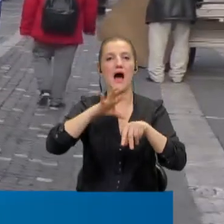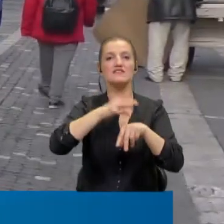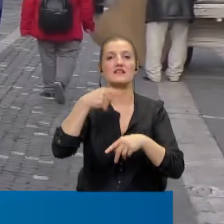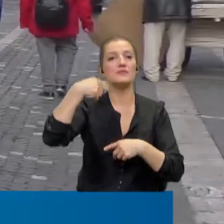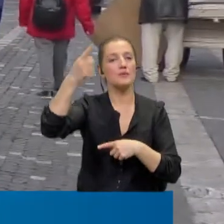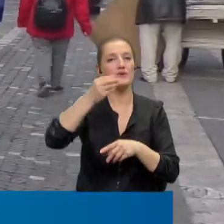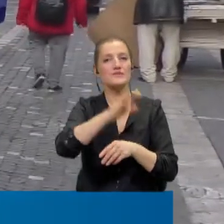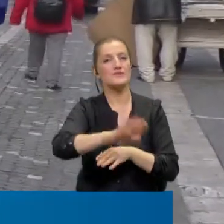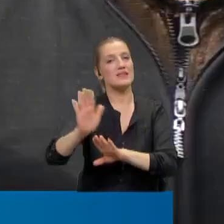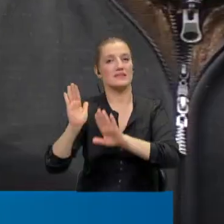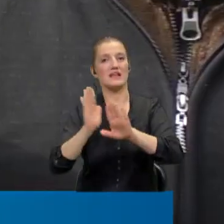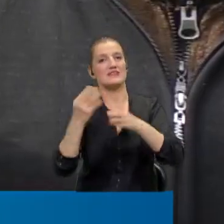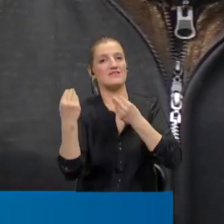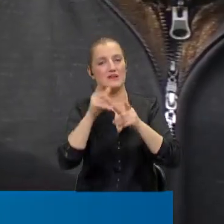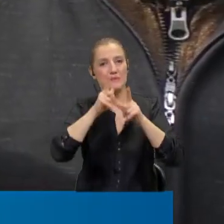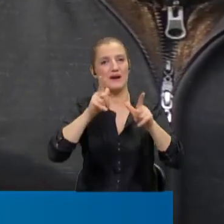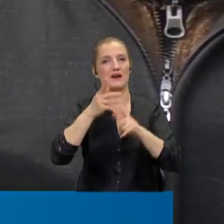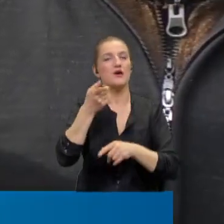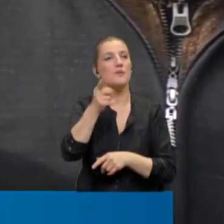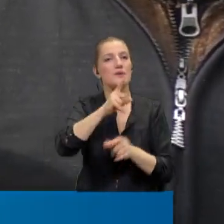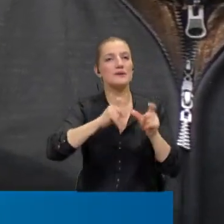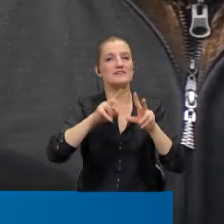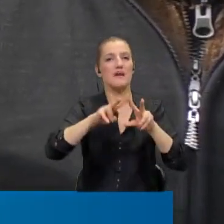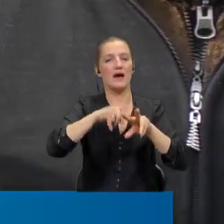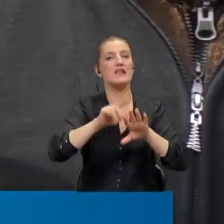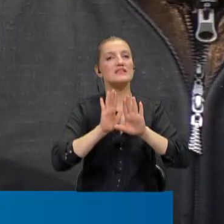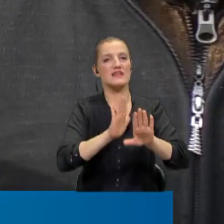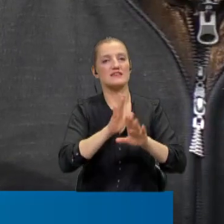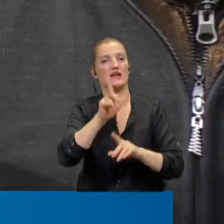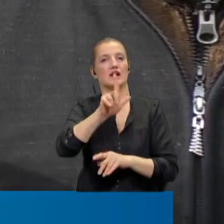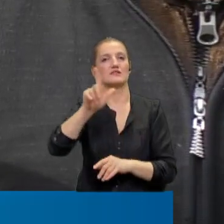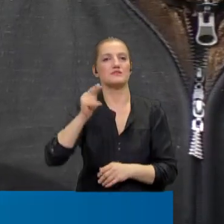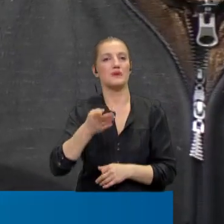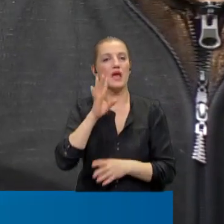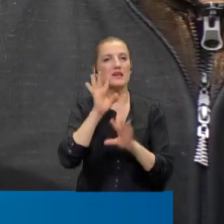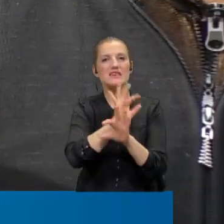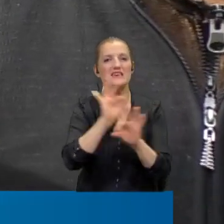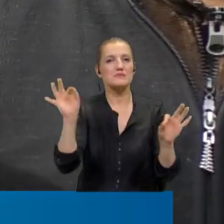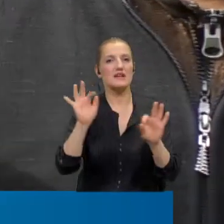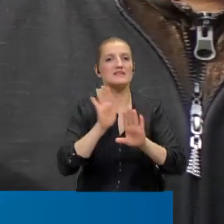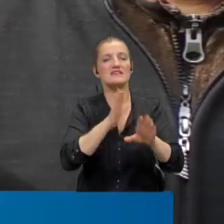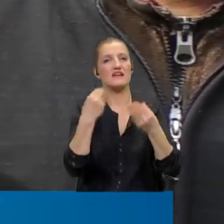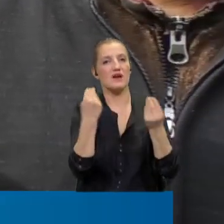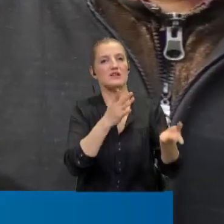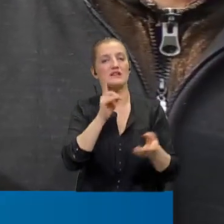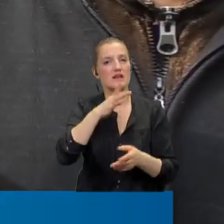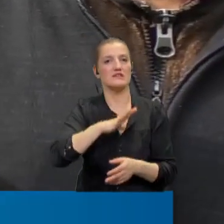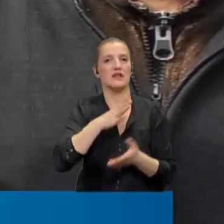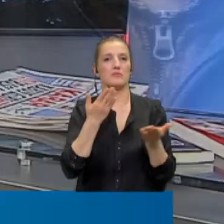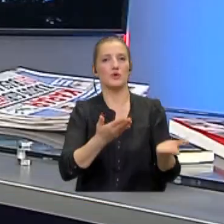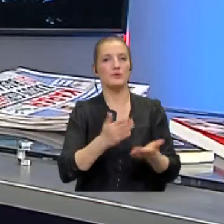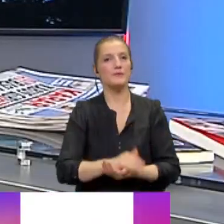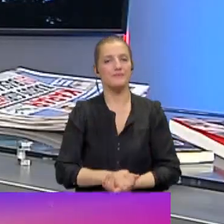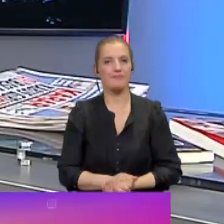çocuklara destek çağrısı yaptı diyor bebeklerimiz var mı şekil oldu sadece desteklere ihtiyacı var kimse onları destekten geri durmasın tek istediğimiz